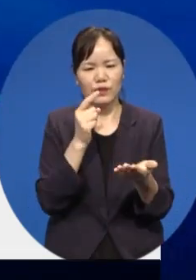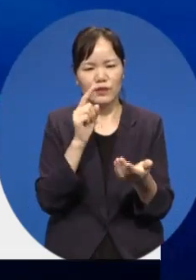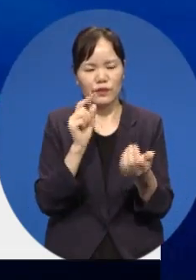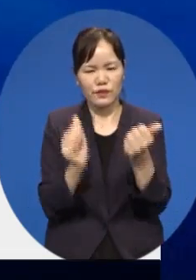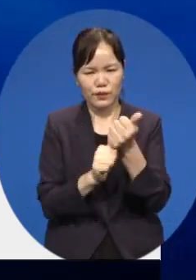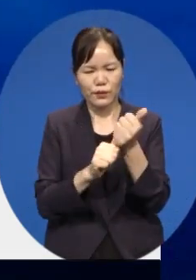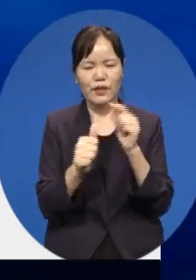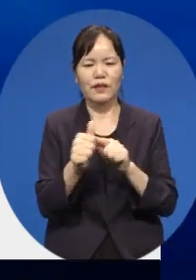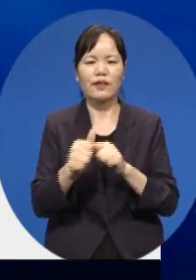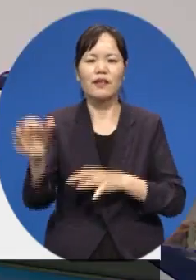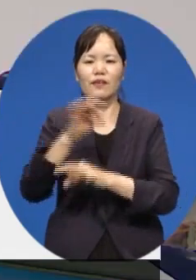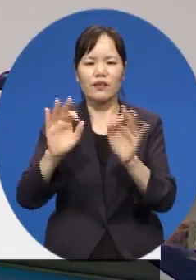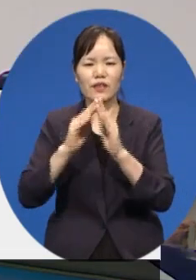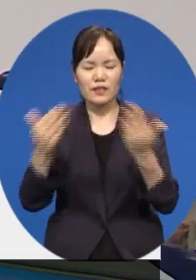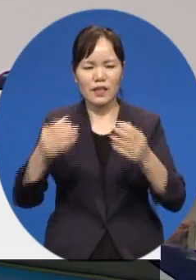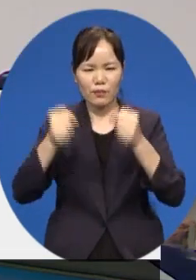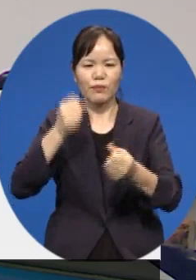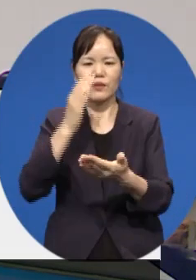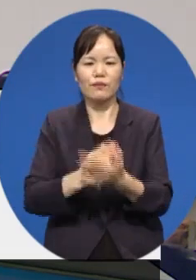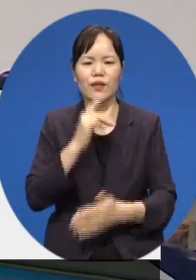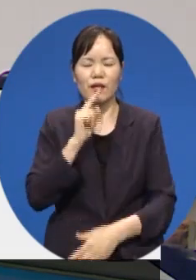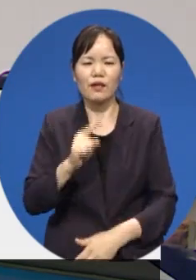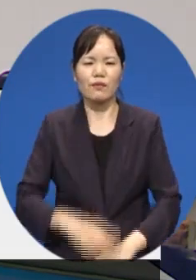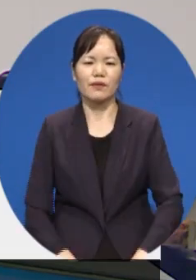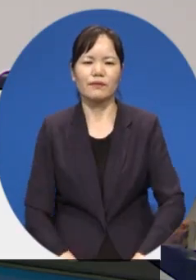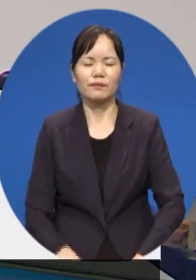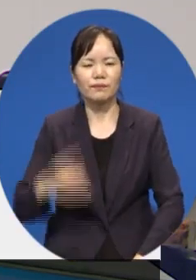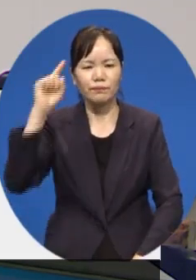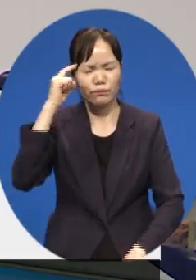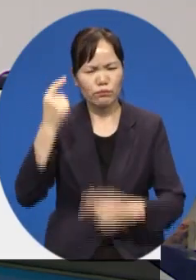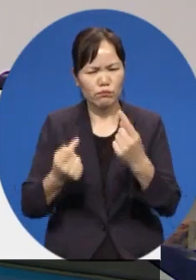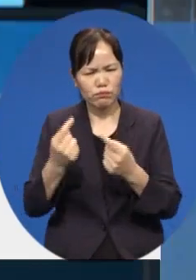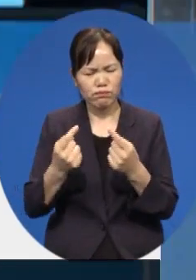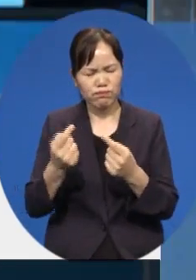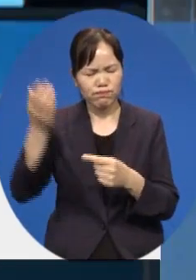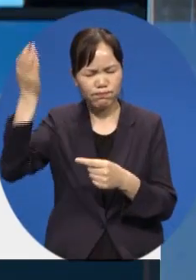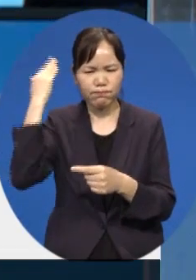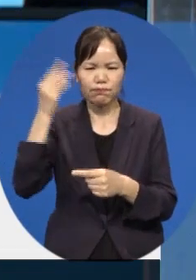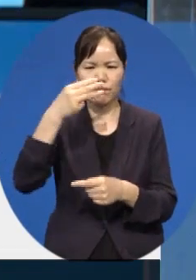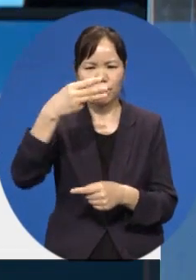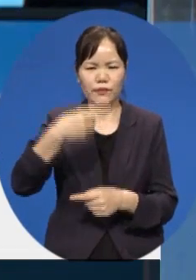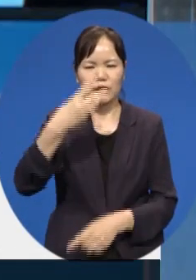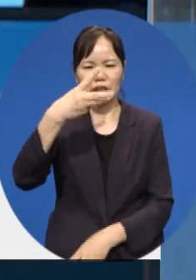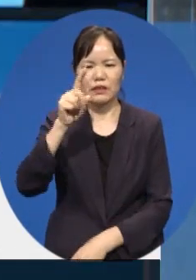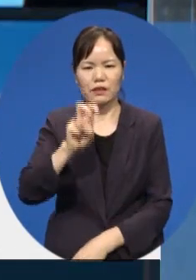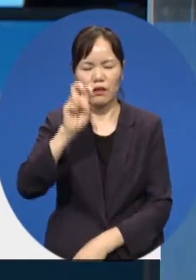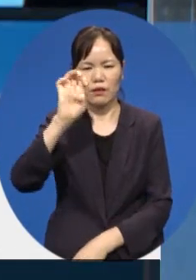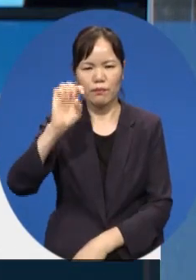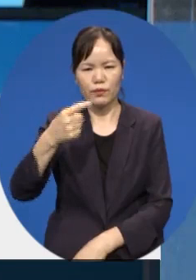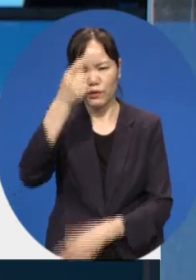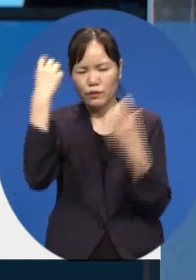구절들은 어떻게 보셨습니까, 교수님? 근데 생각보다 우리가 이제 과거에 이제 트럼프 정권 하에서